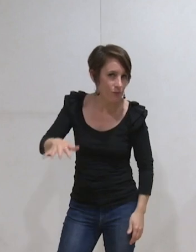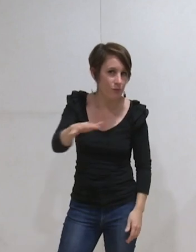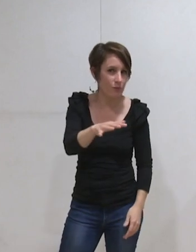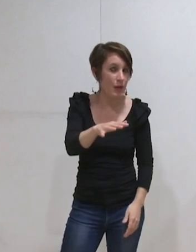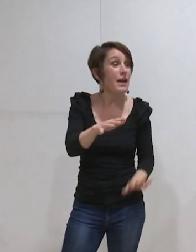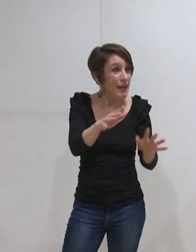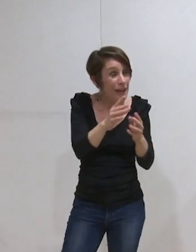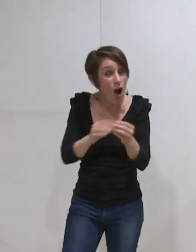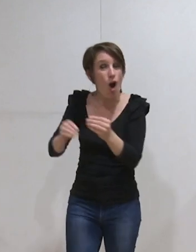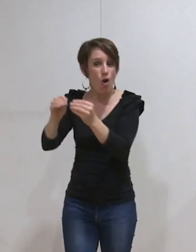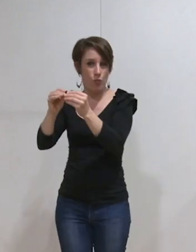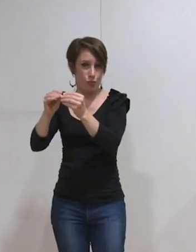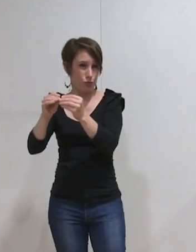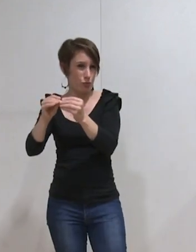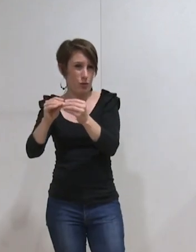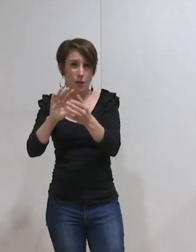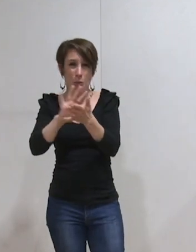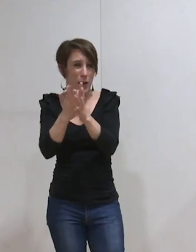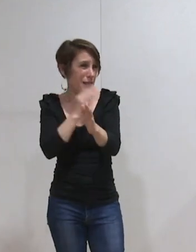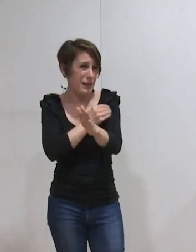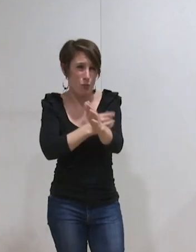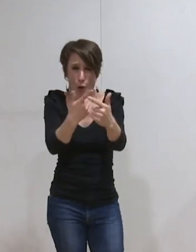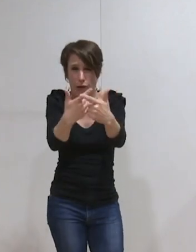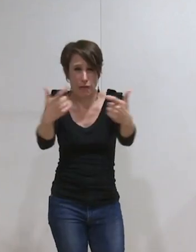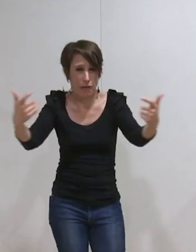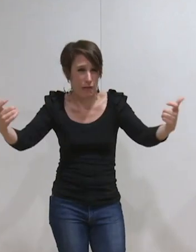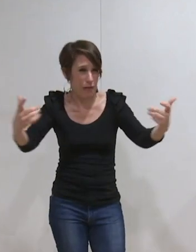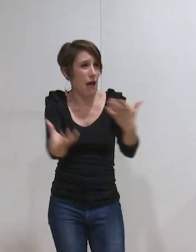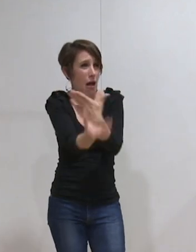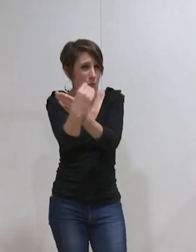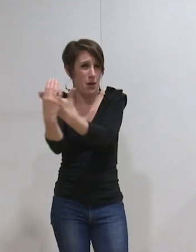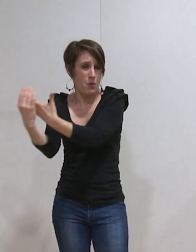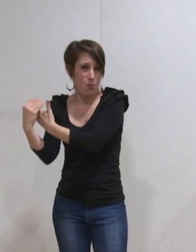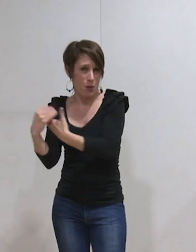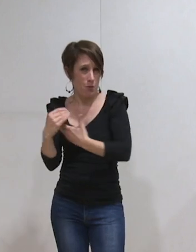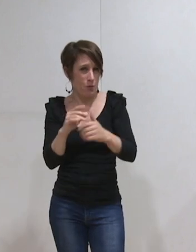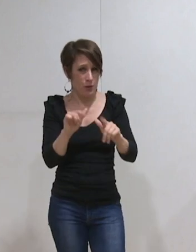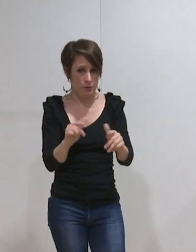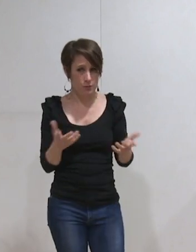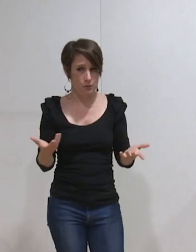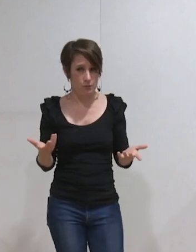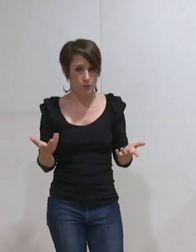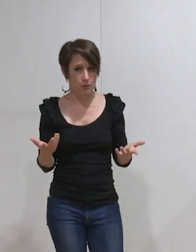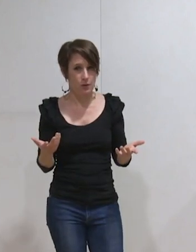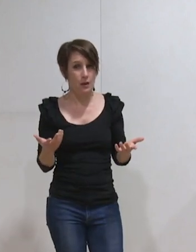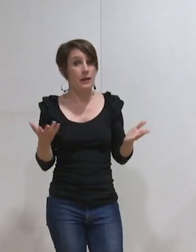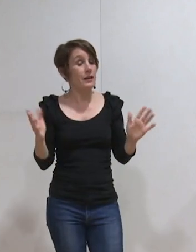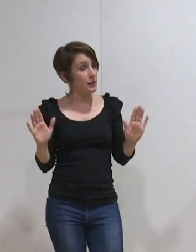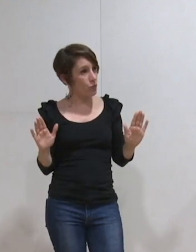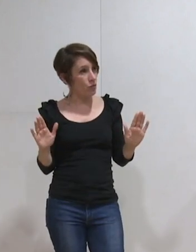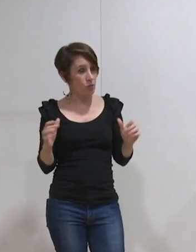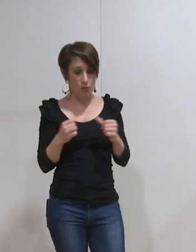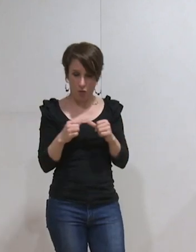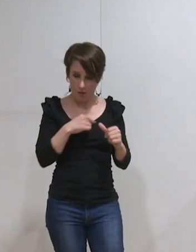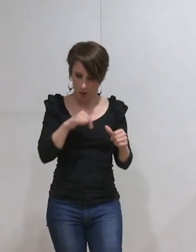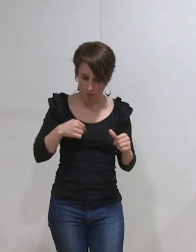la diversité des pratiques sportives et nous avons tracé au préalable les axes